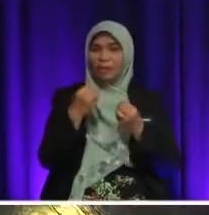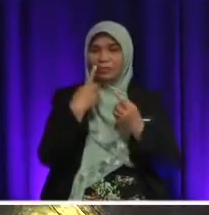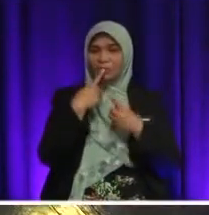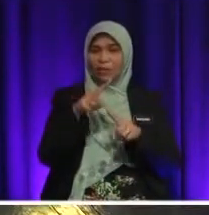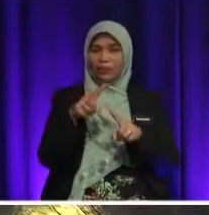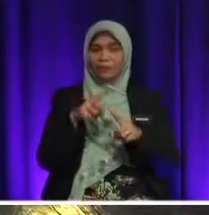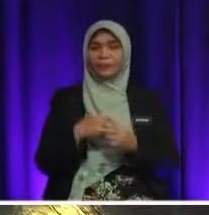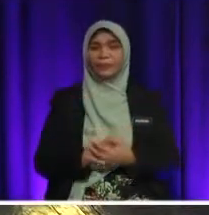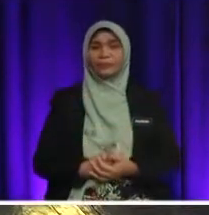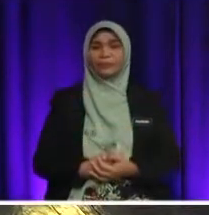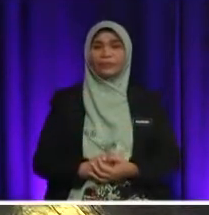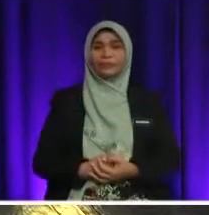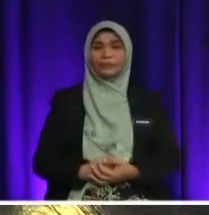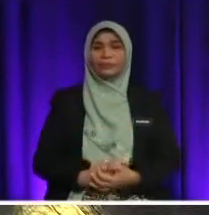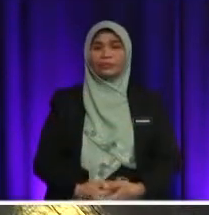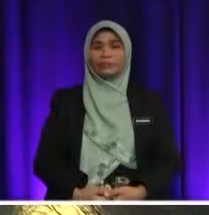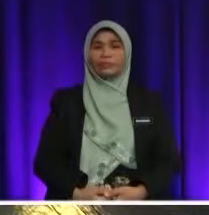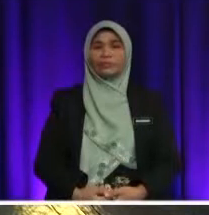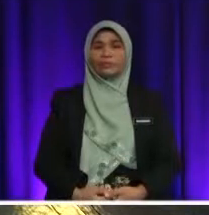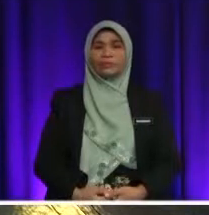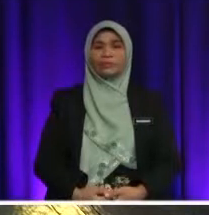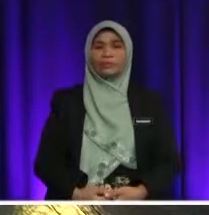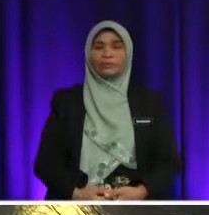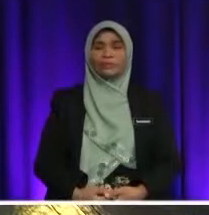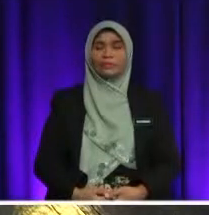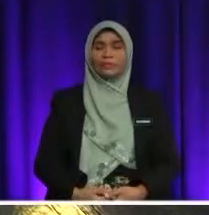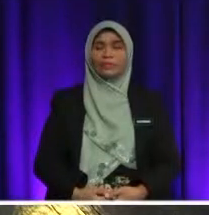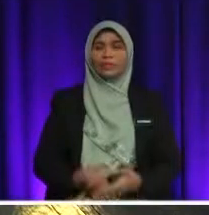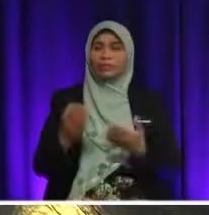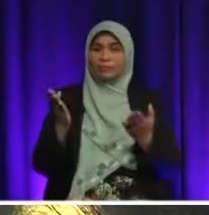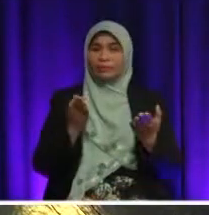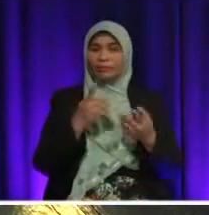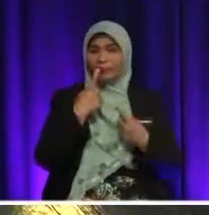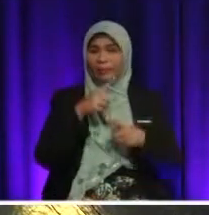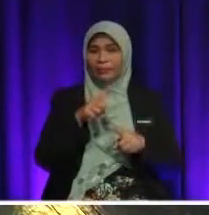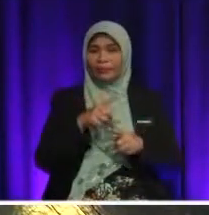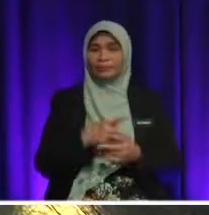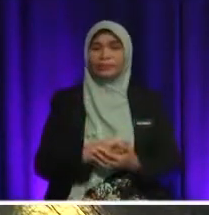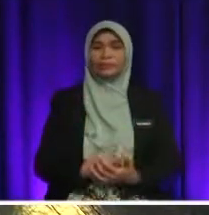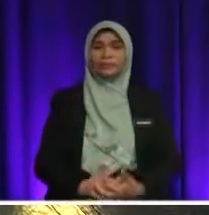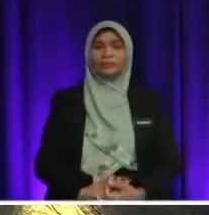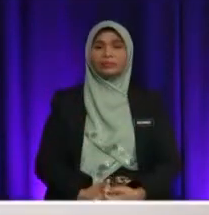ton Hai baik yakni Rifa Cilegon Riva Riva